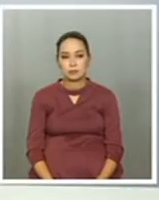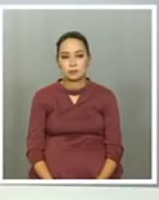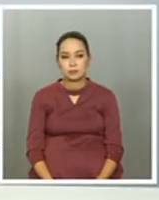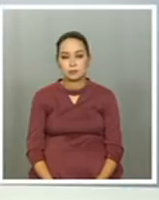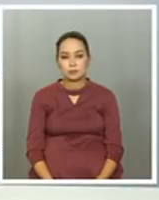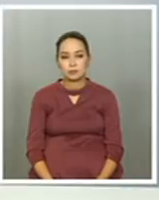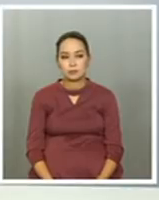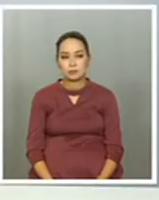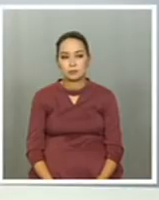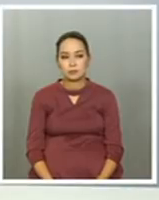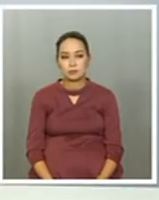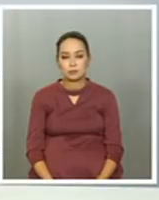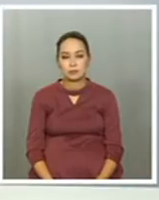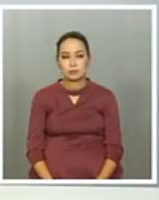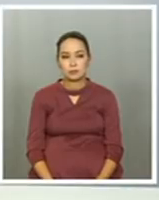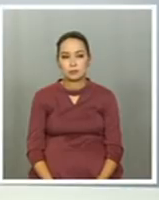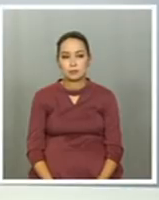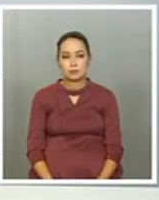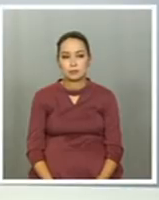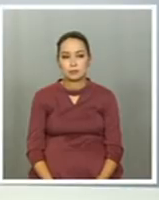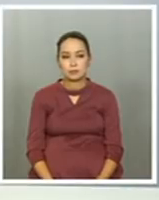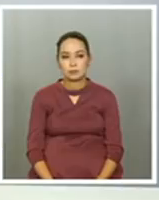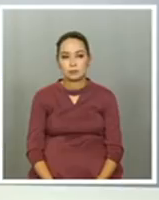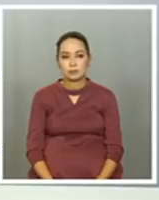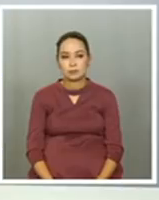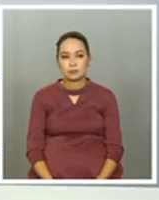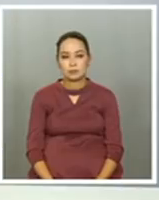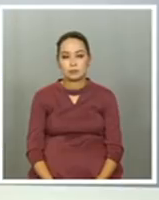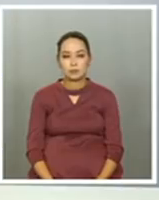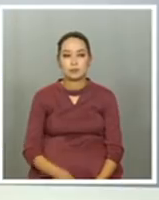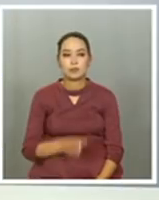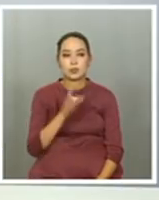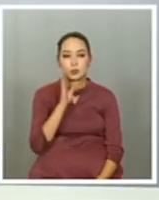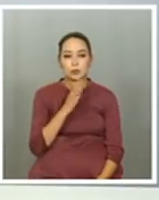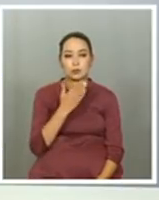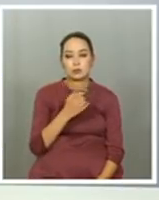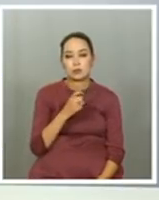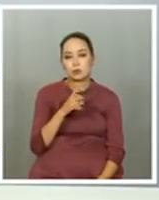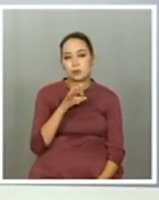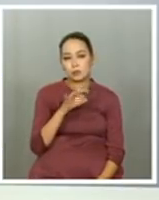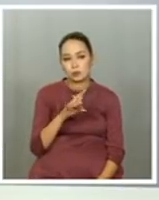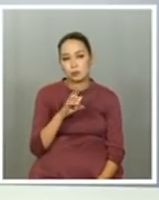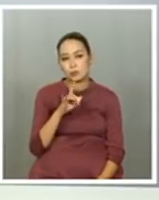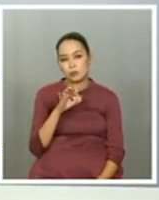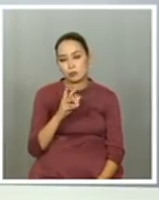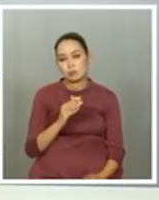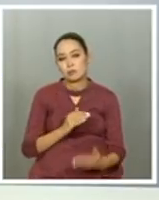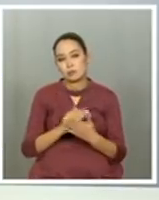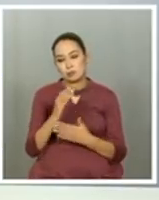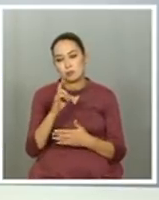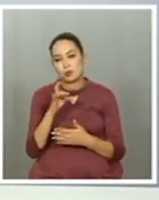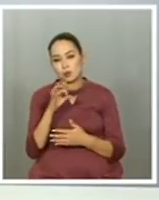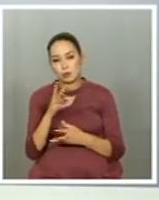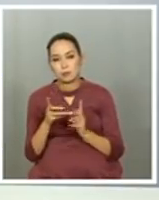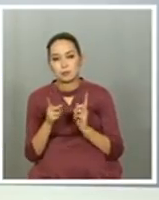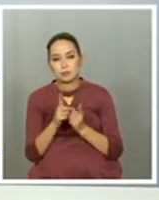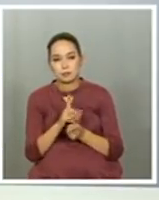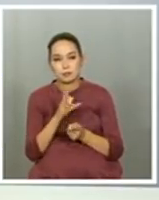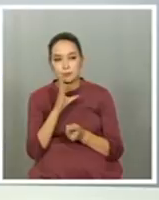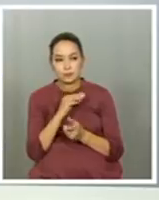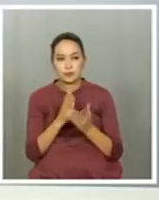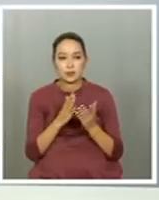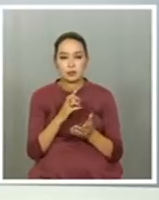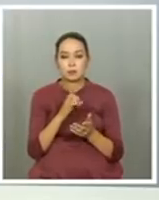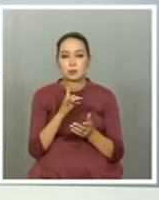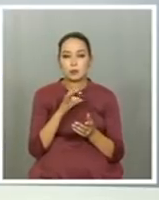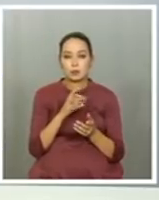жерде хлордың белсенділігі бромға қарағанда жоғары болғандықтан бромды ығыстыра алады. Ал дәл осылай керісінше бром мен хлор